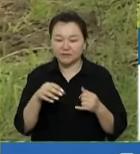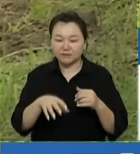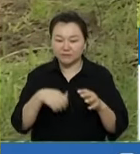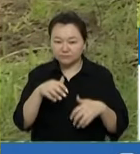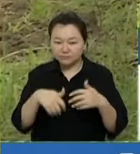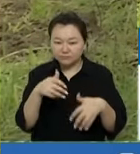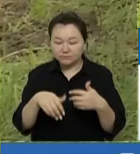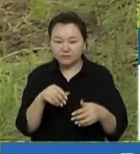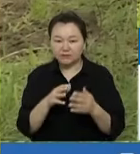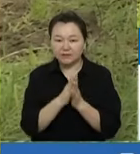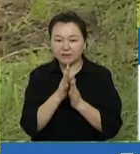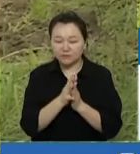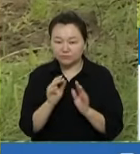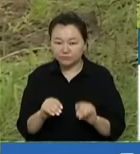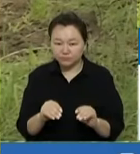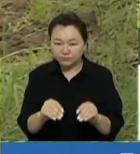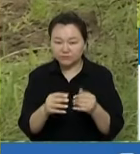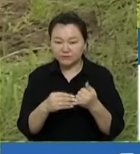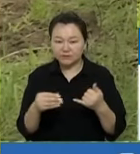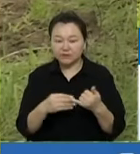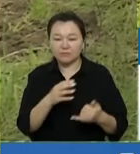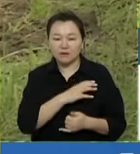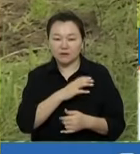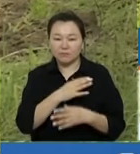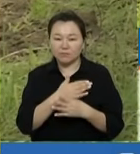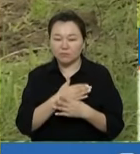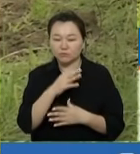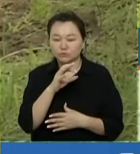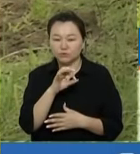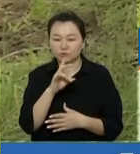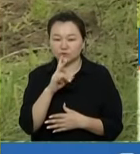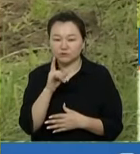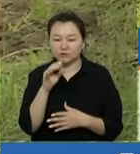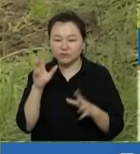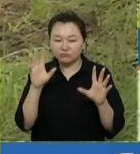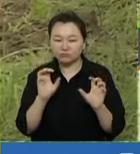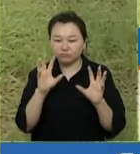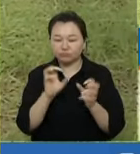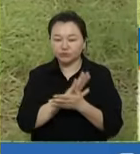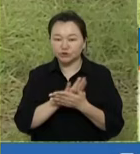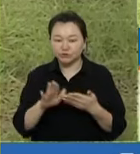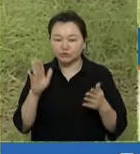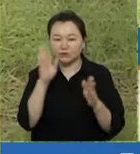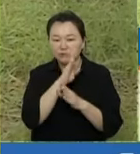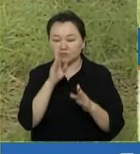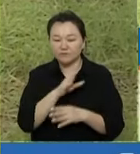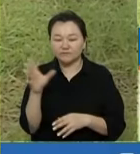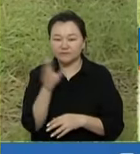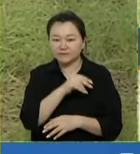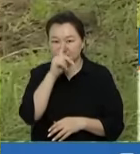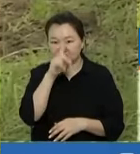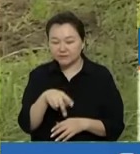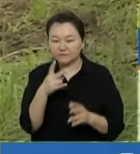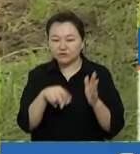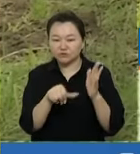жоңышқа отырғызылады. Бұл айтқан кезде жерді байытуға, жоңышқа деген ауадағы азотты жинайды, енді оны бәрі біледі. 26